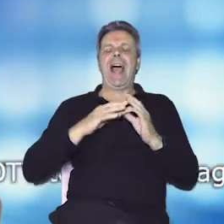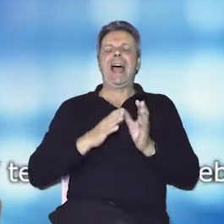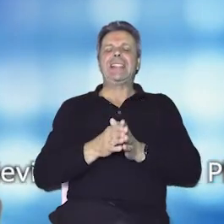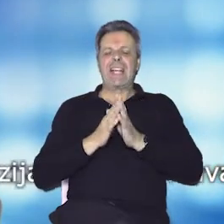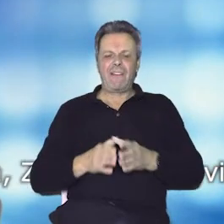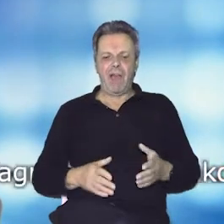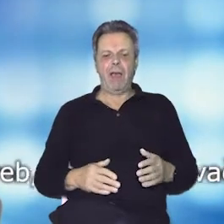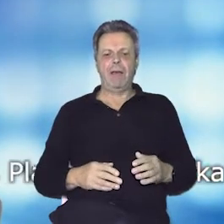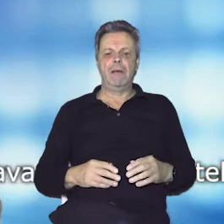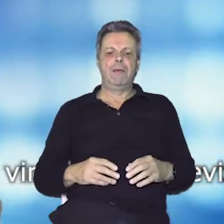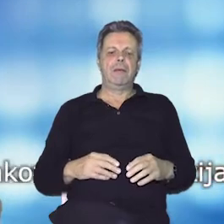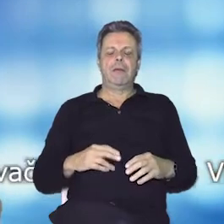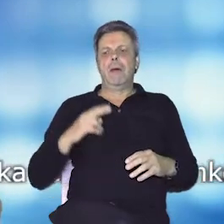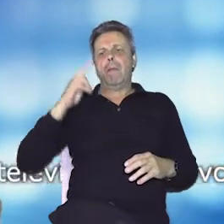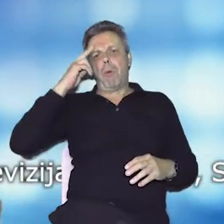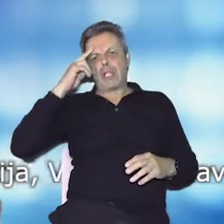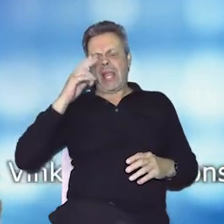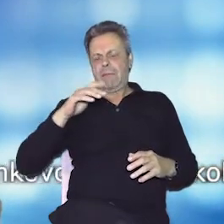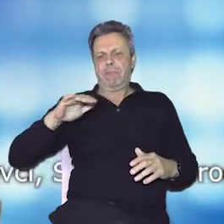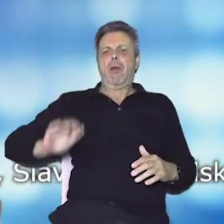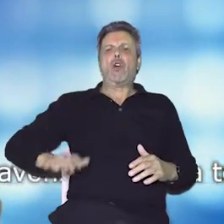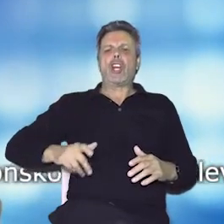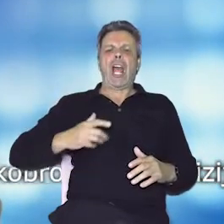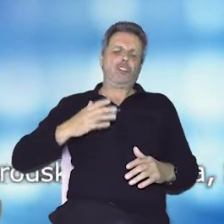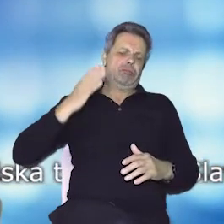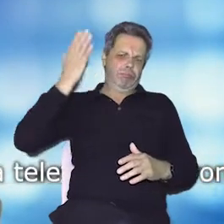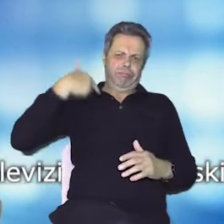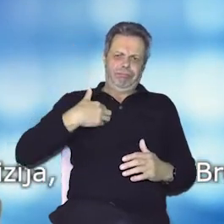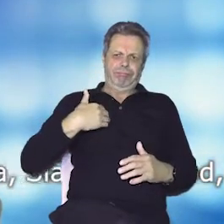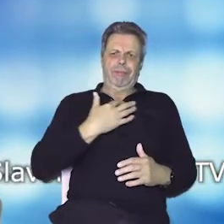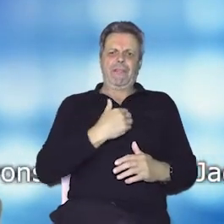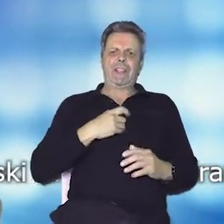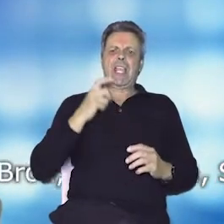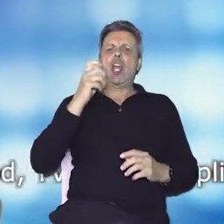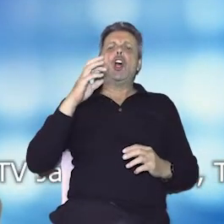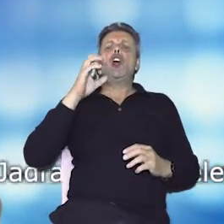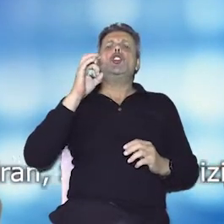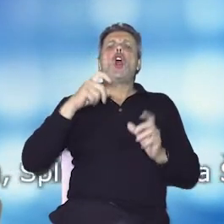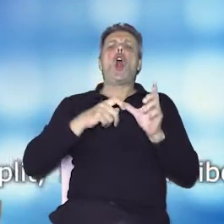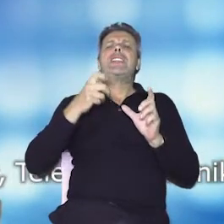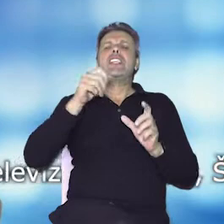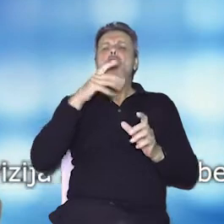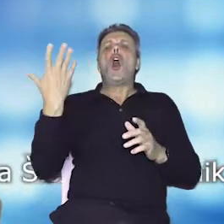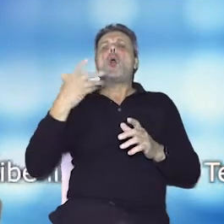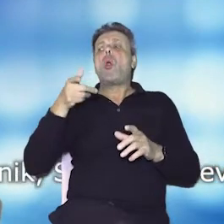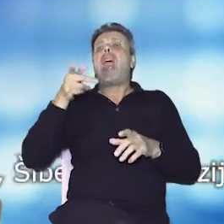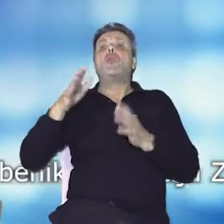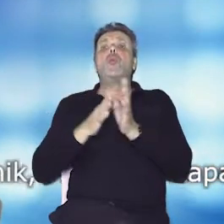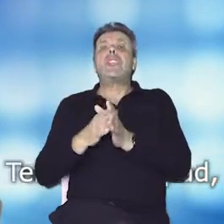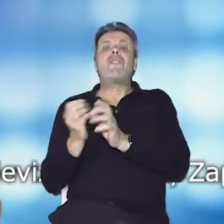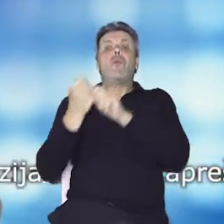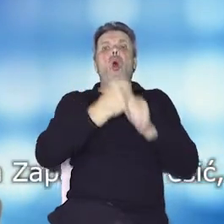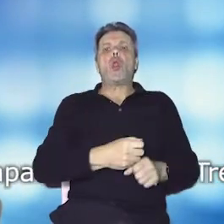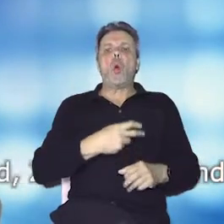poznata po košarkašu Ćosiću koji je doveo, kažu, tu vjeru u Zagreb. I onda me